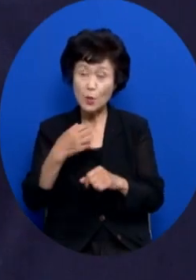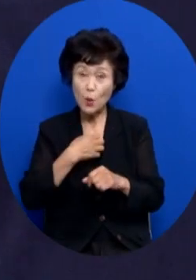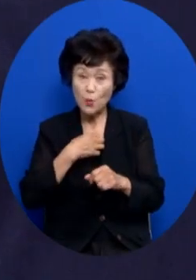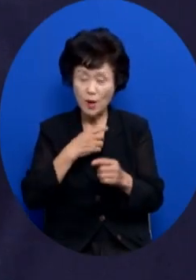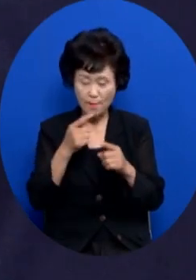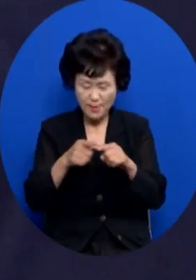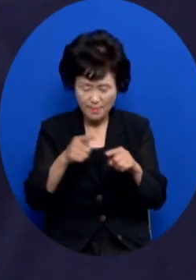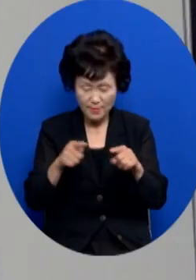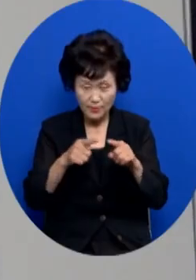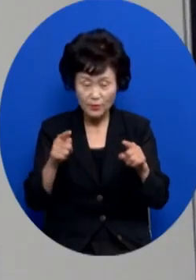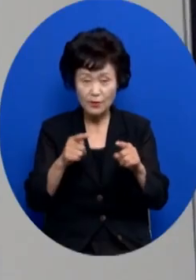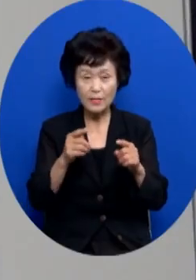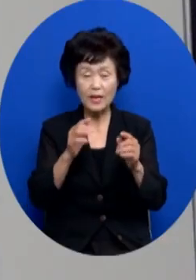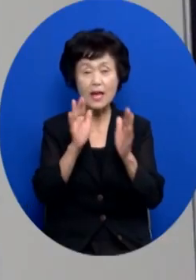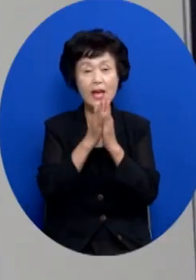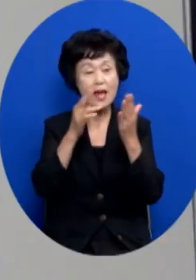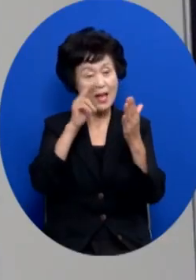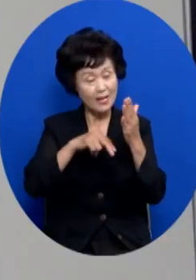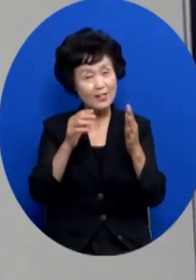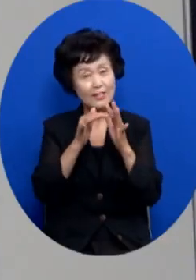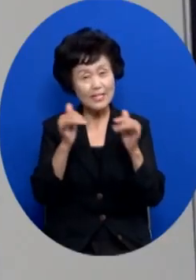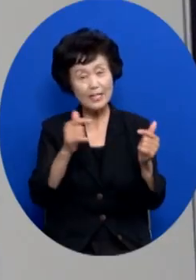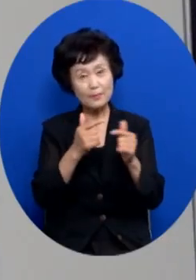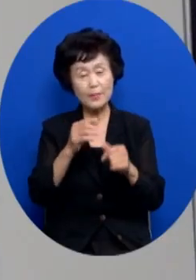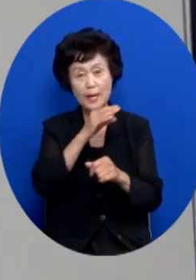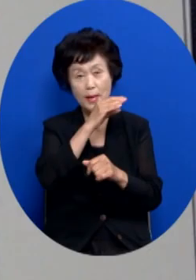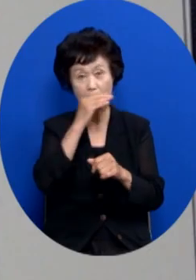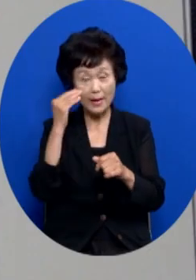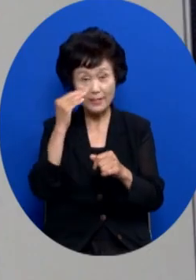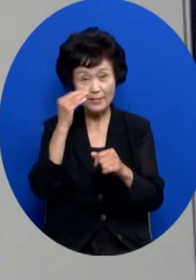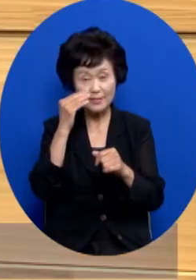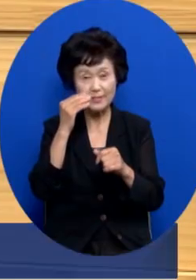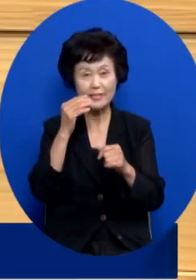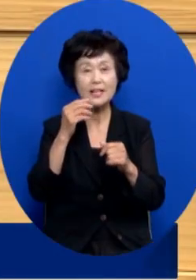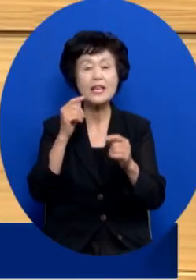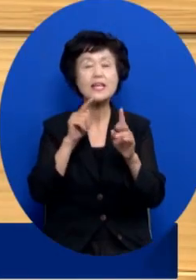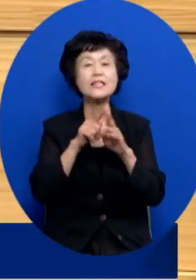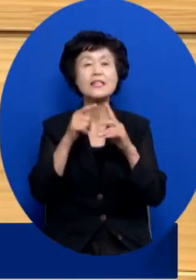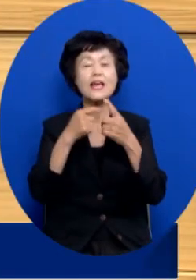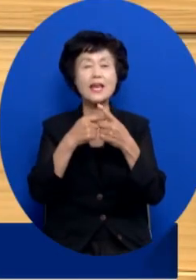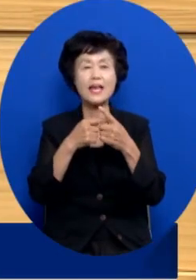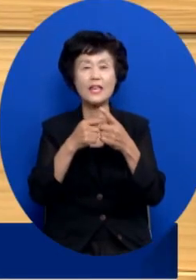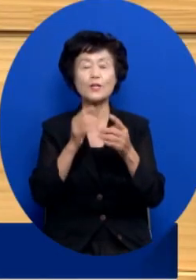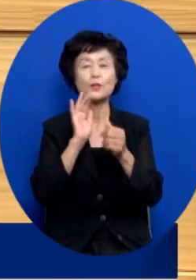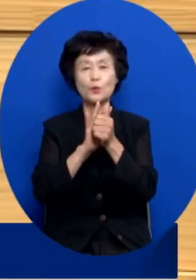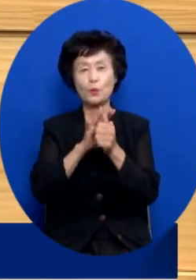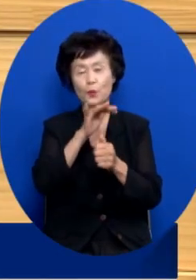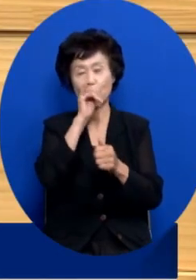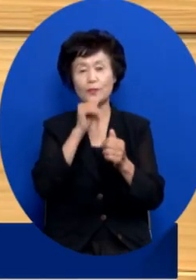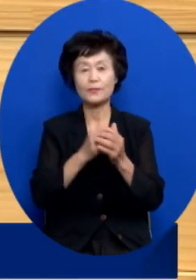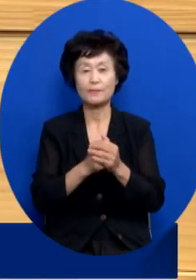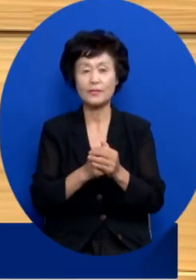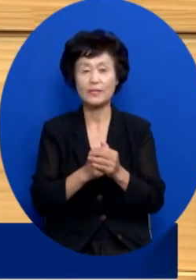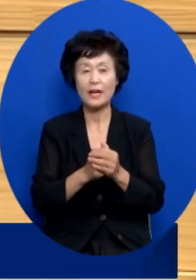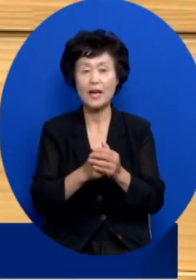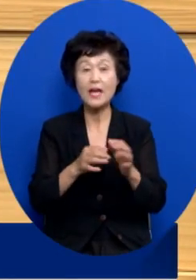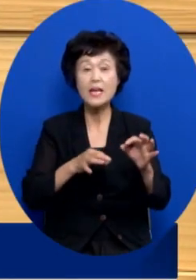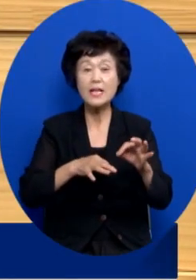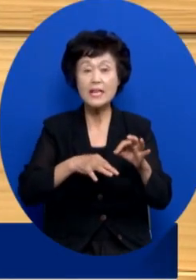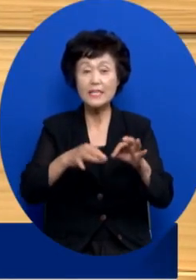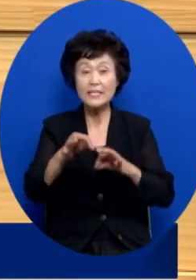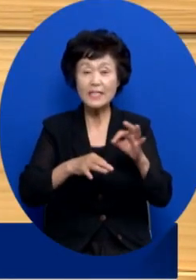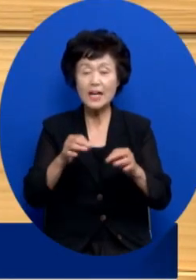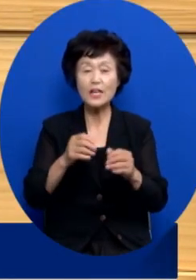분석해 독자들에게 올바른 시각을 제안합니다. That the market principles and